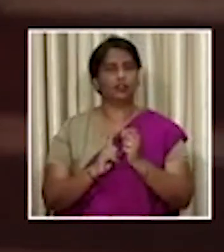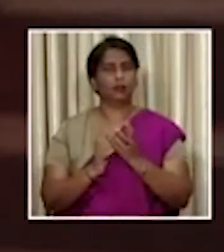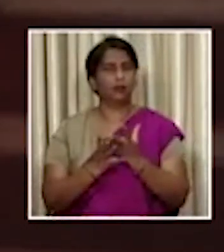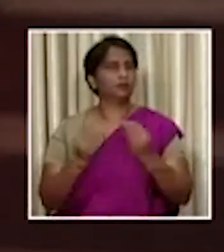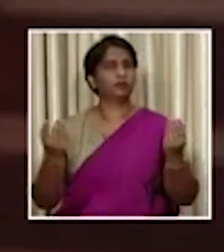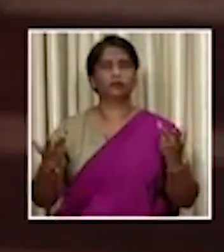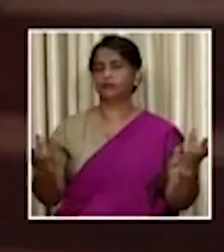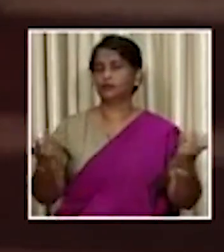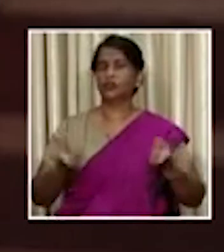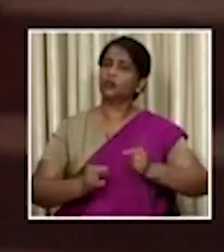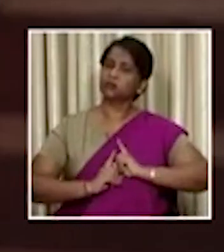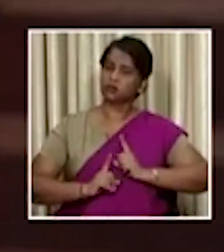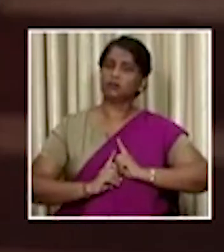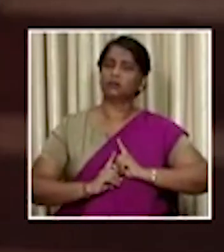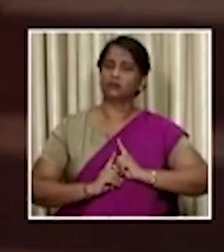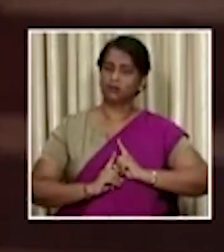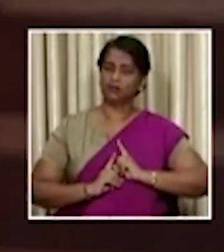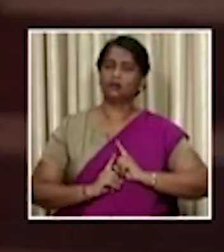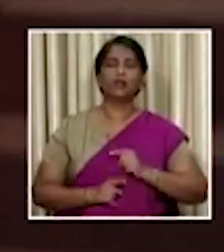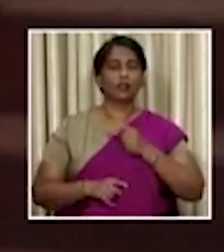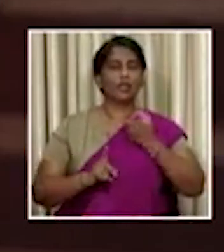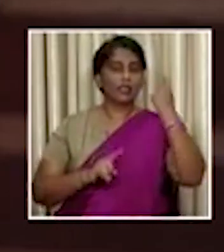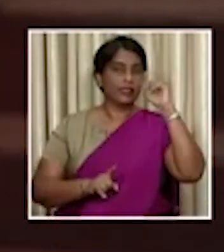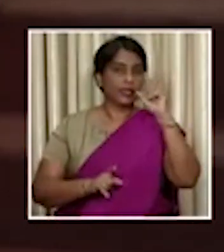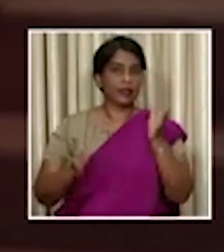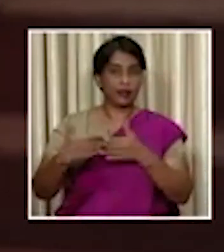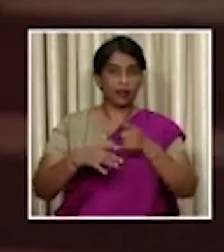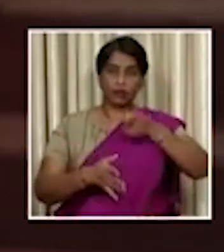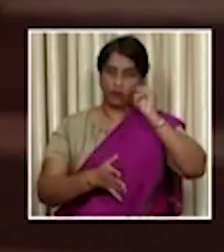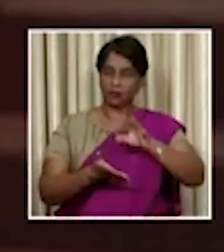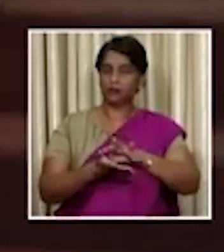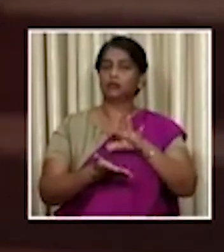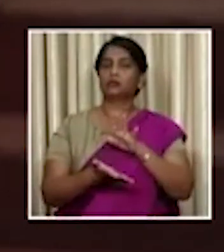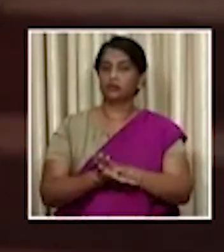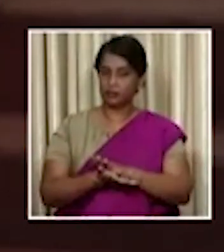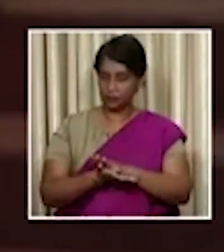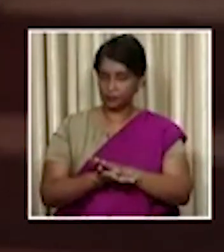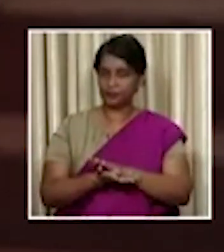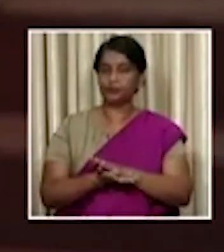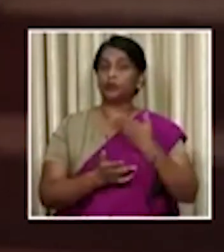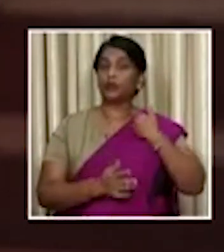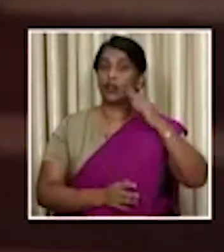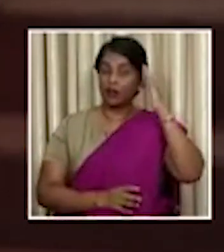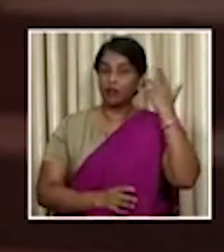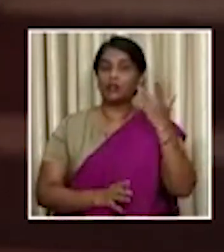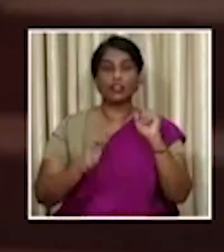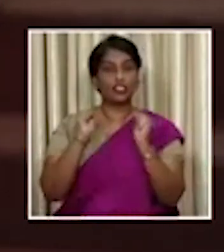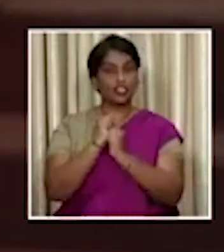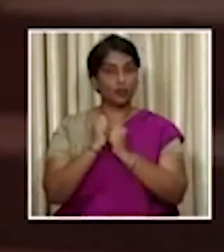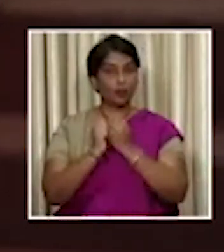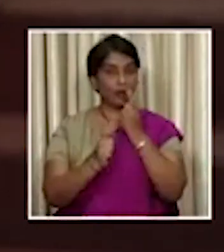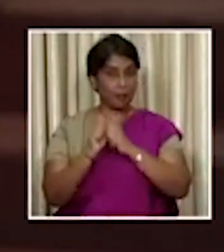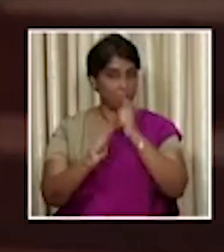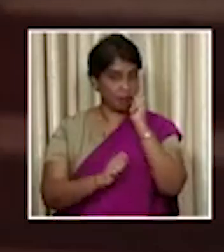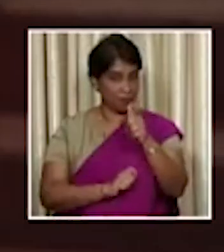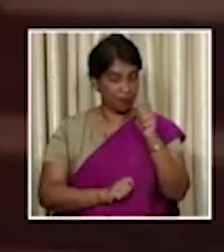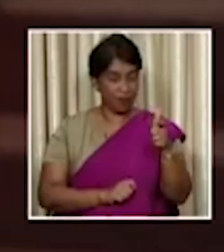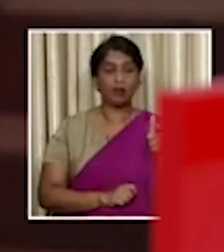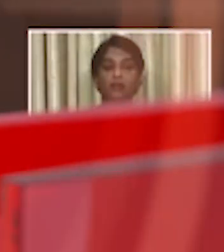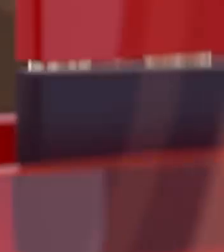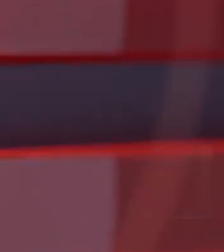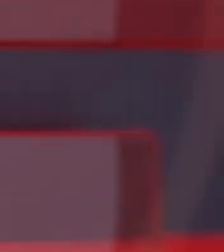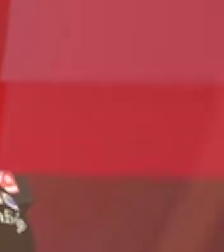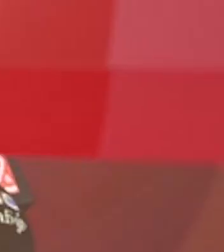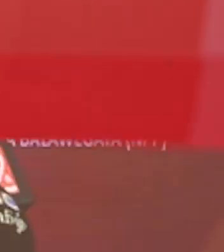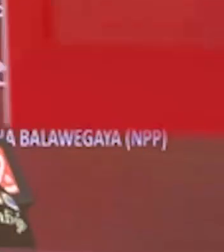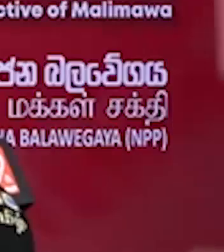சமர்ப்பிப்பதற்கான உரிமை அரசாங்கத்திற்கு உள்ளது எனினும் எதிர்க்கட்சி இதனை அடிப்படையாக வைத்து ஊடக கண்காட்சியை முன்னெடுப்பதற்கு முயற்சிக்கின்றது